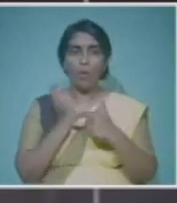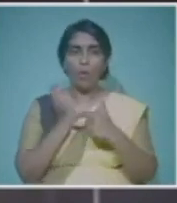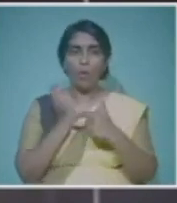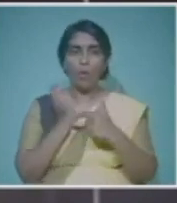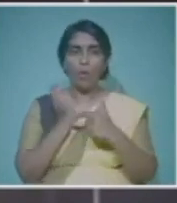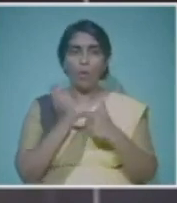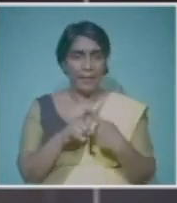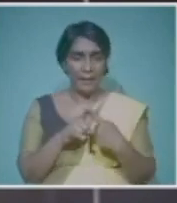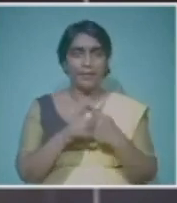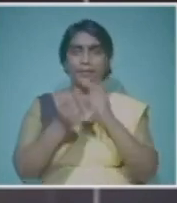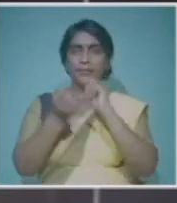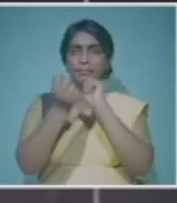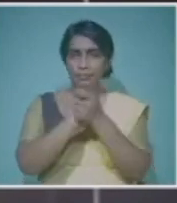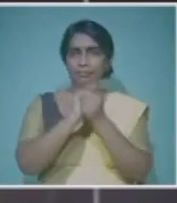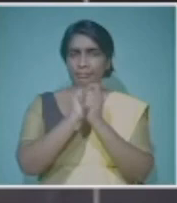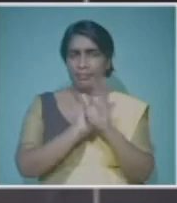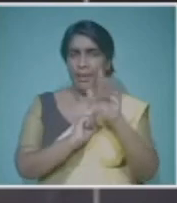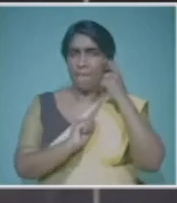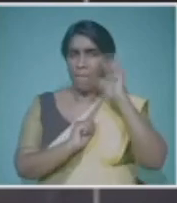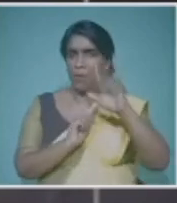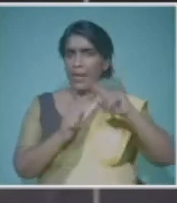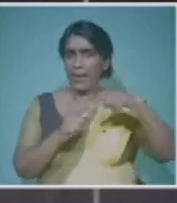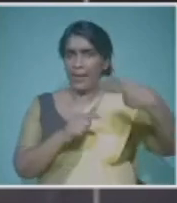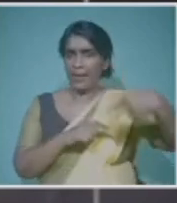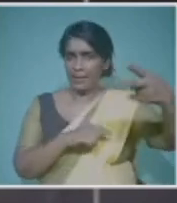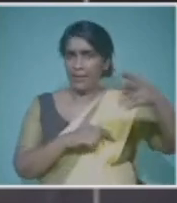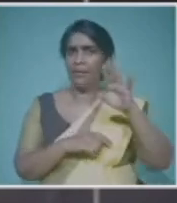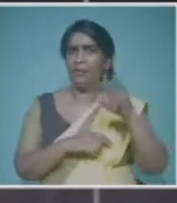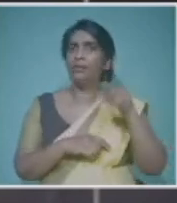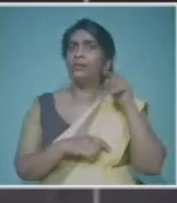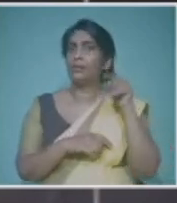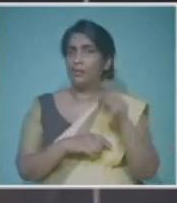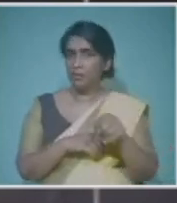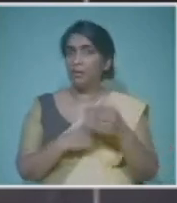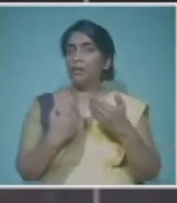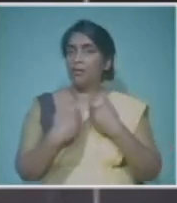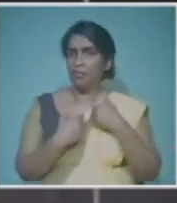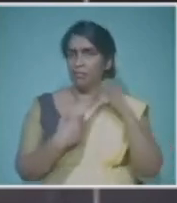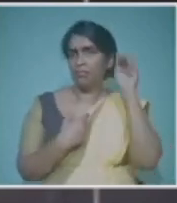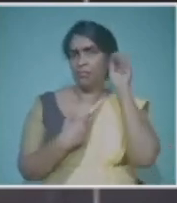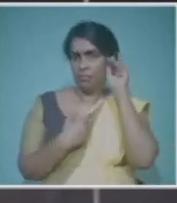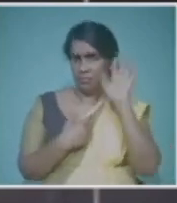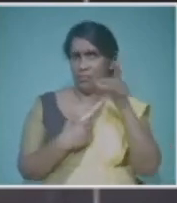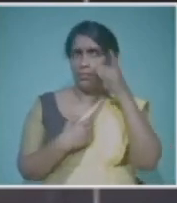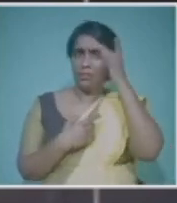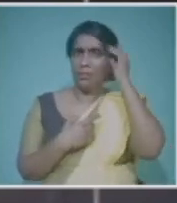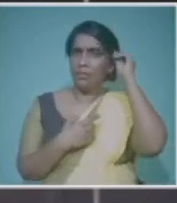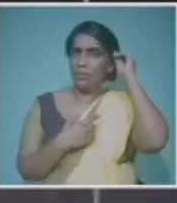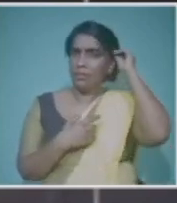ගේන්න බලාපොරොත්තු වෙනවා හෙට අනිද්දාට ඒකෙන් අපිට ආරංචි වෙන විදියට